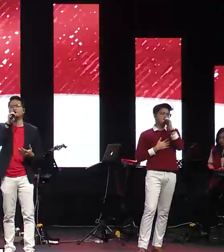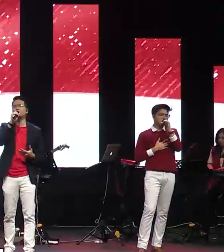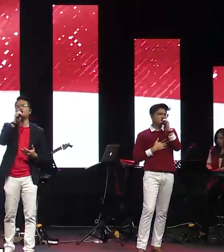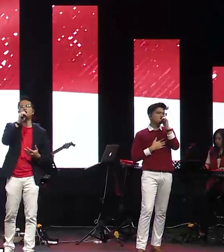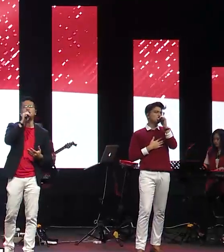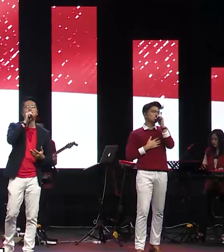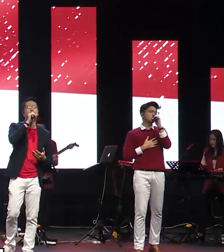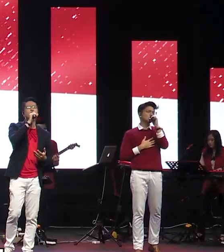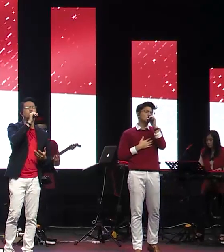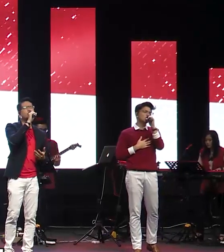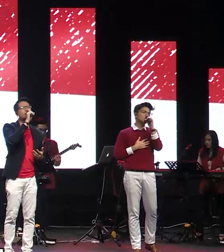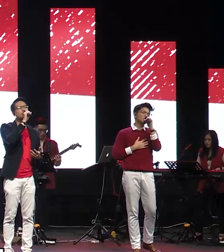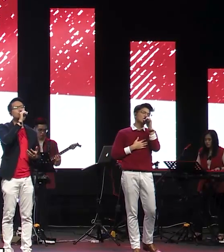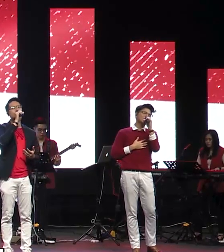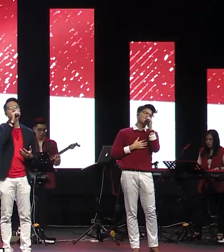hatiku.